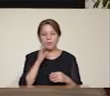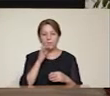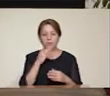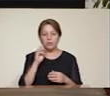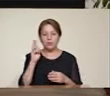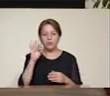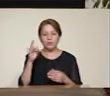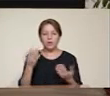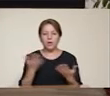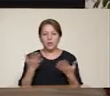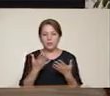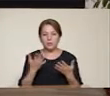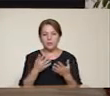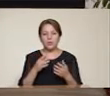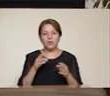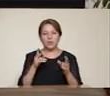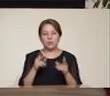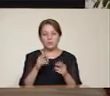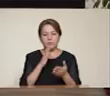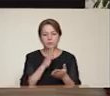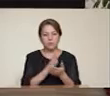qismida ekanligini aniqlashdan iborat.